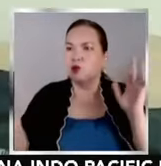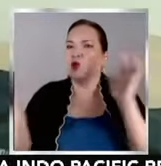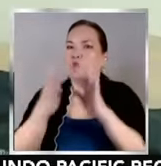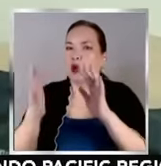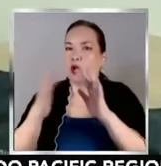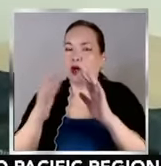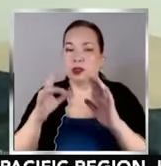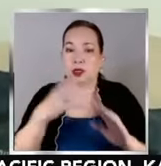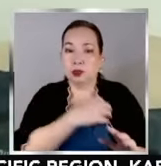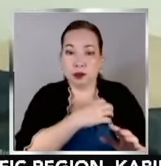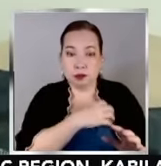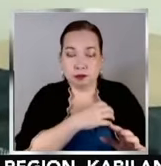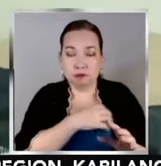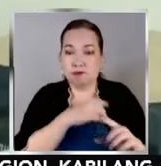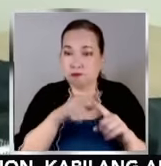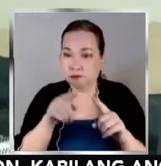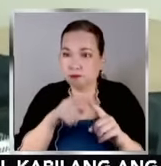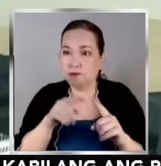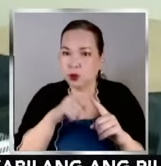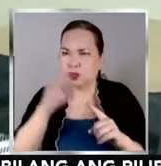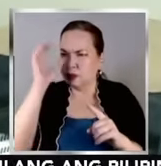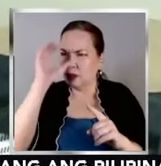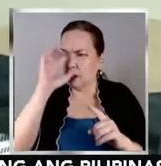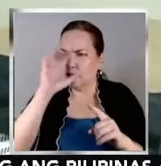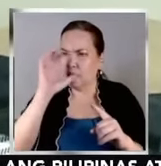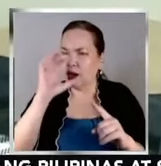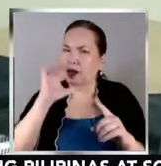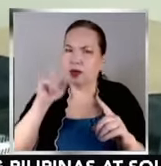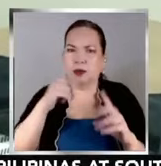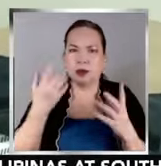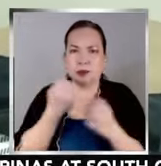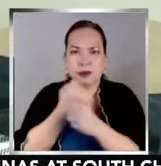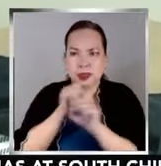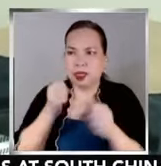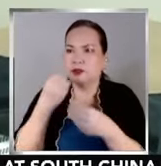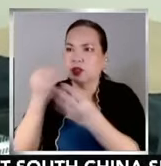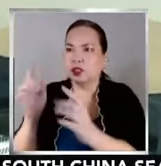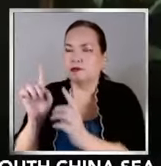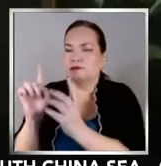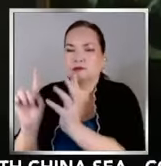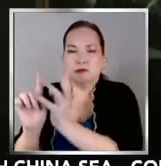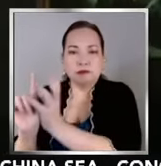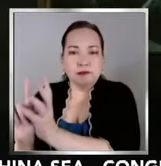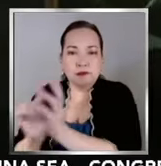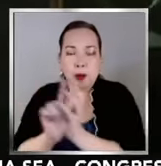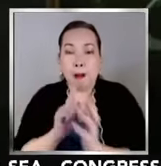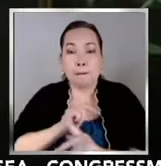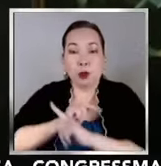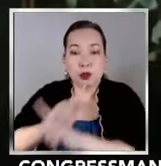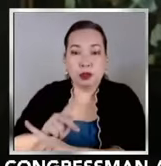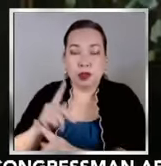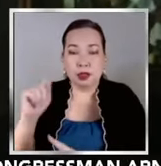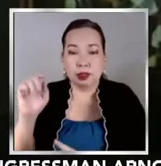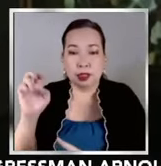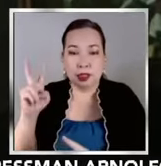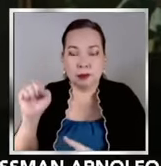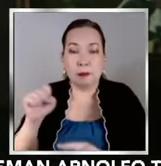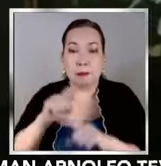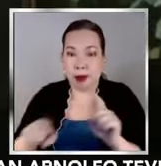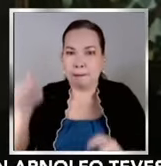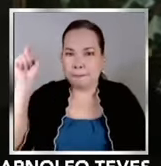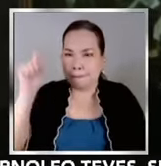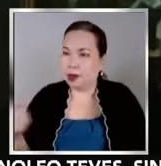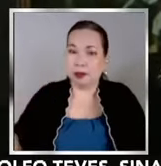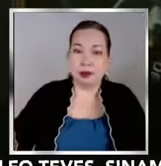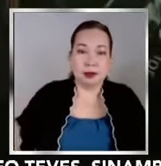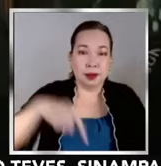enforcement agencies at maghanda ng kaukulang seguridad para kay Teves. Pero inulit ni Romualdez na kailangan bumalik ni Teves dahil wala na daw